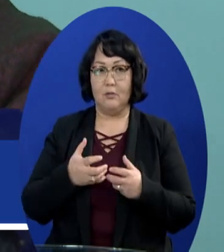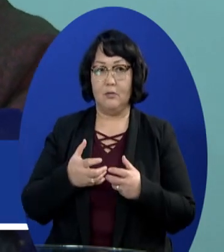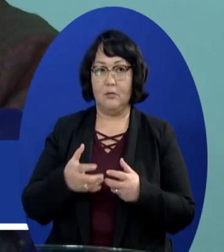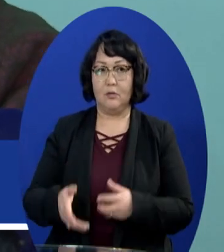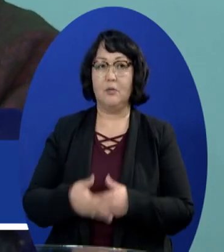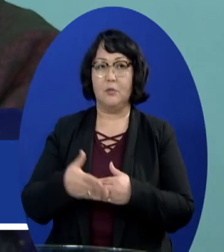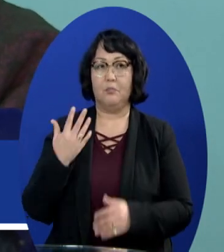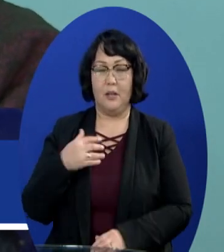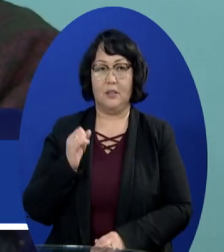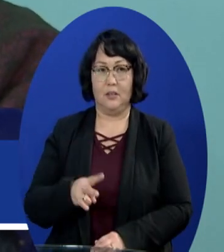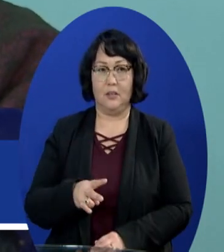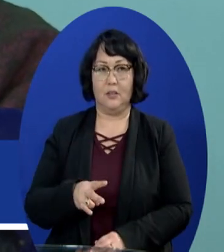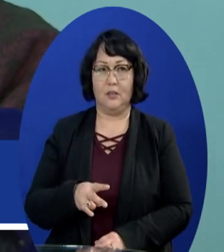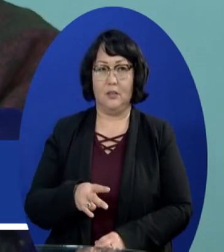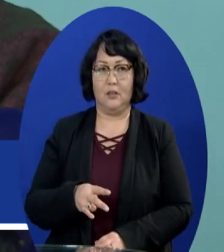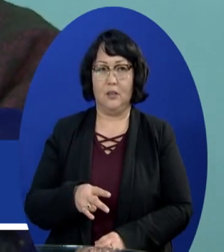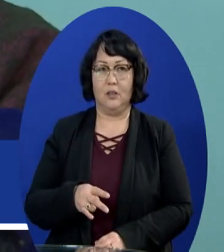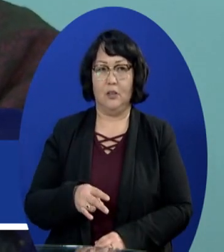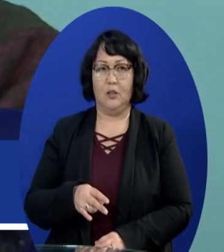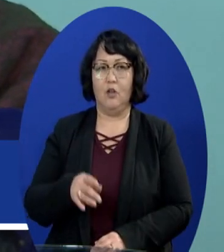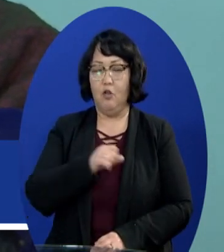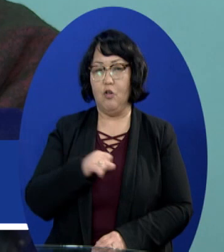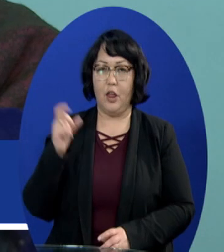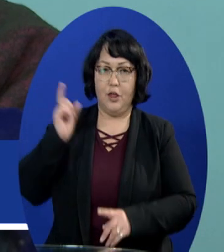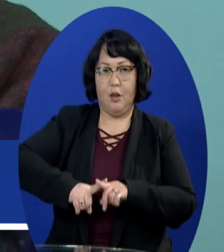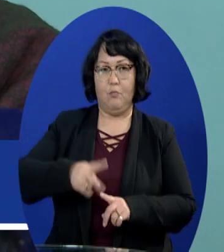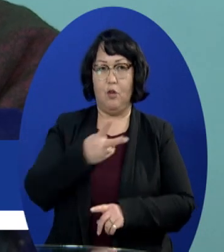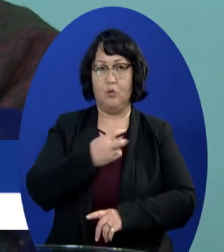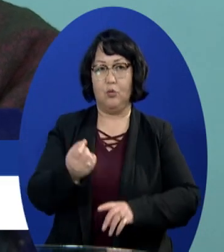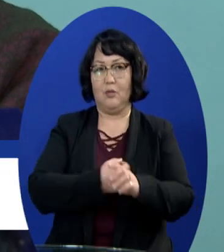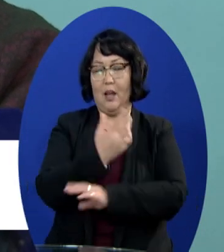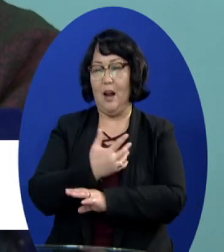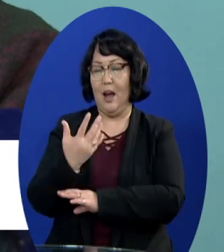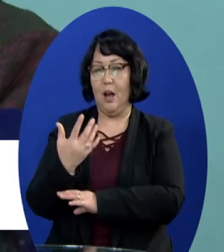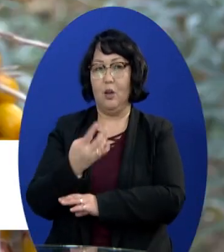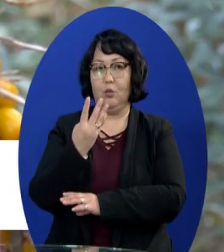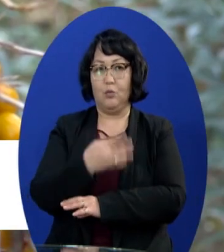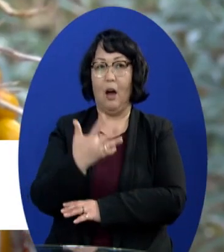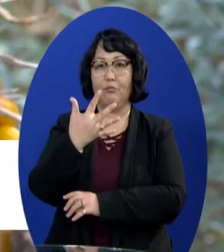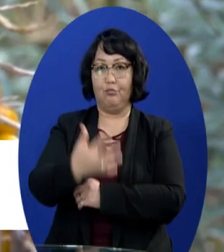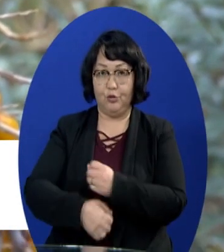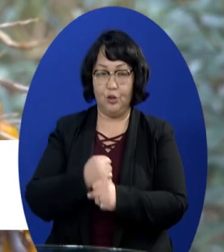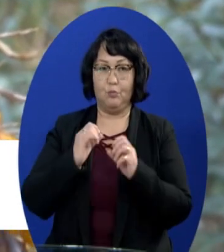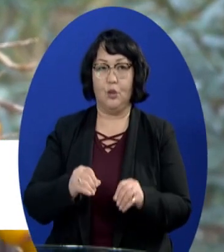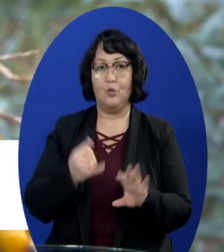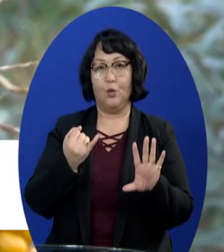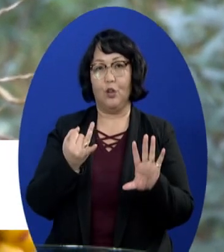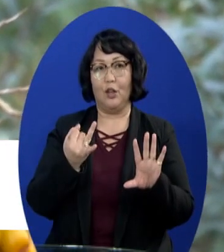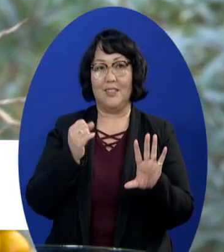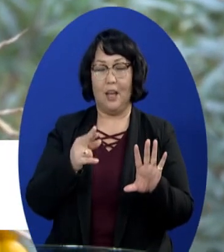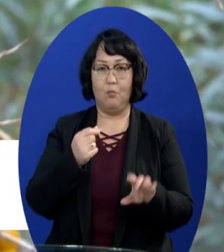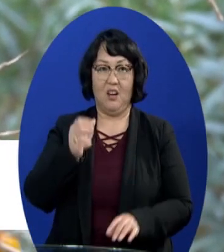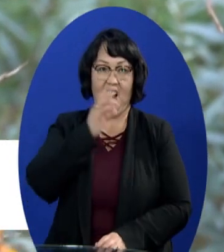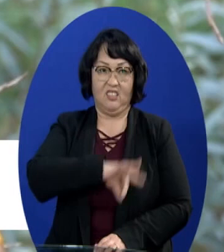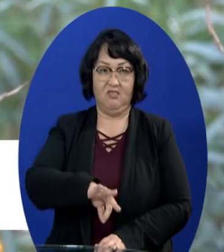өгчээсэн. Тэн дээр нэг өөрөө 200 нэмж тариад 4 5 дахь жил дээр явж байна уу. Тэр энэ жил нэг 6 7 сая төгрөгийн ашиг